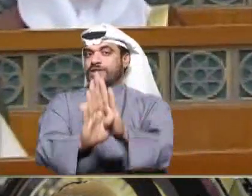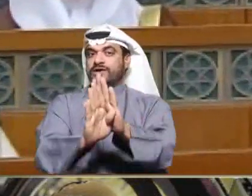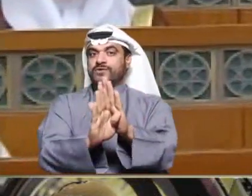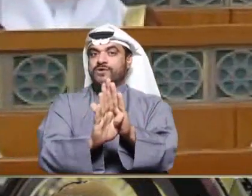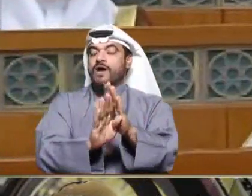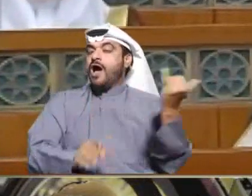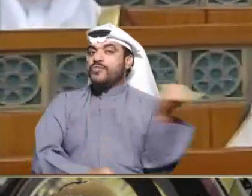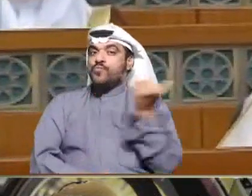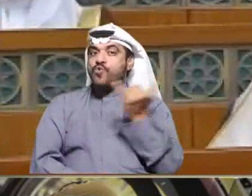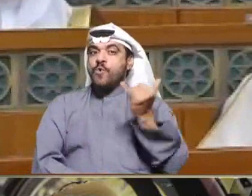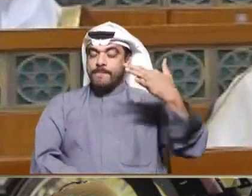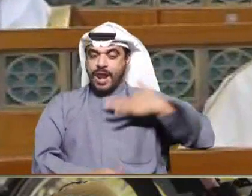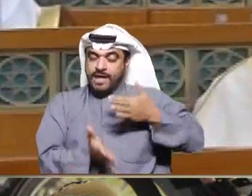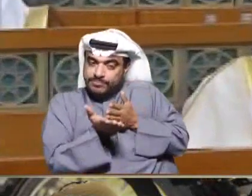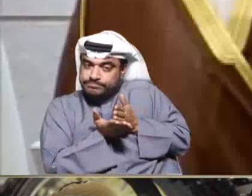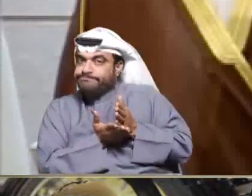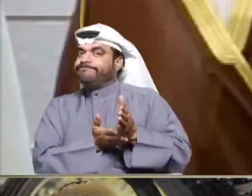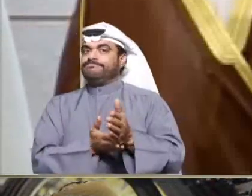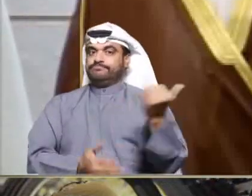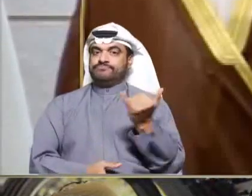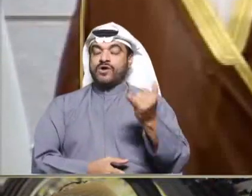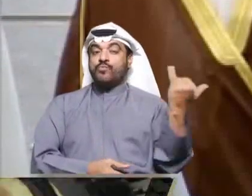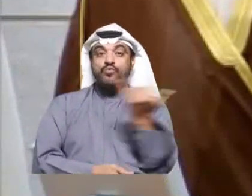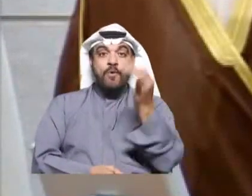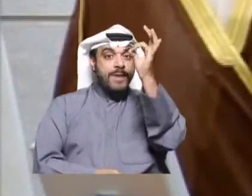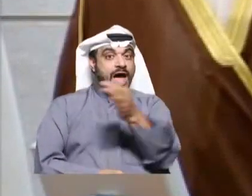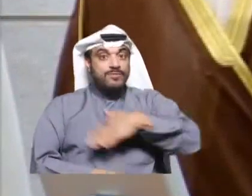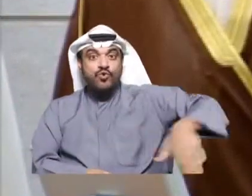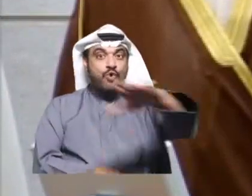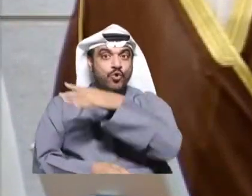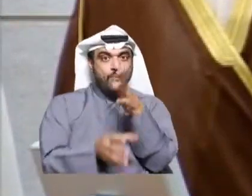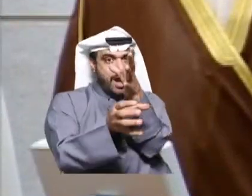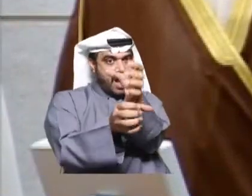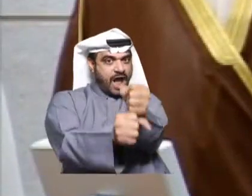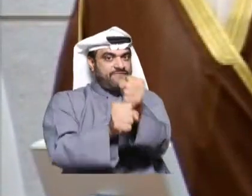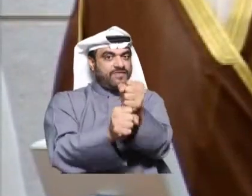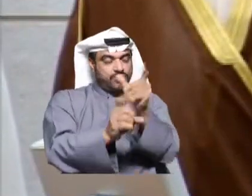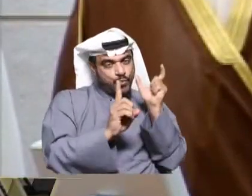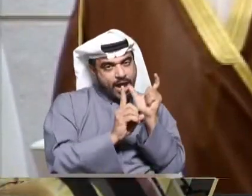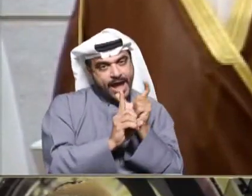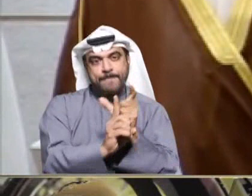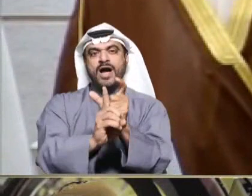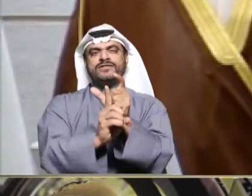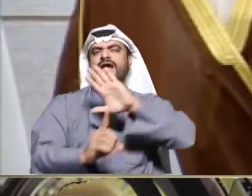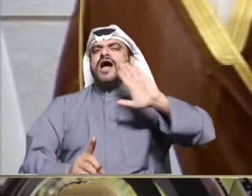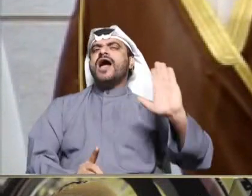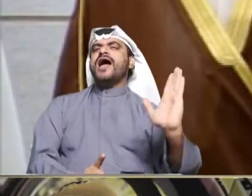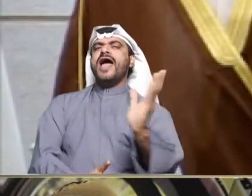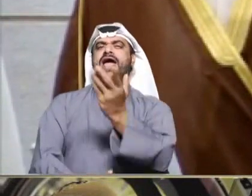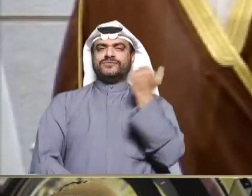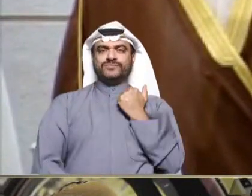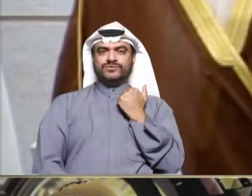قدرنا، علينا أن نتمسك به ونصونه من كل التواجد